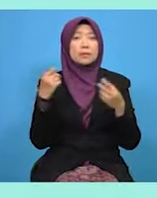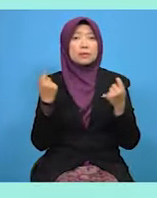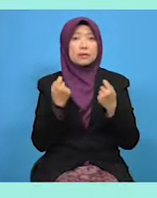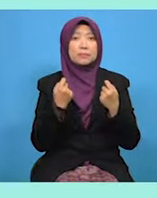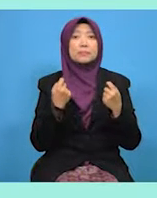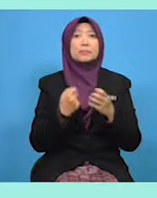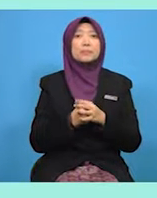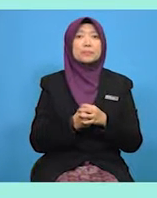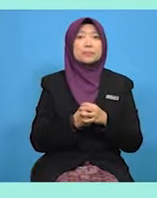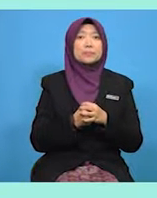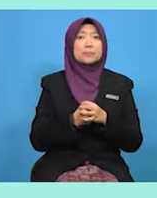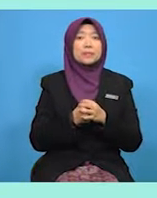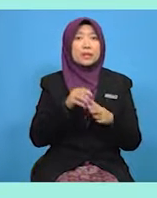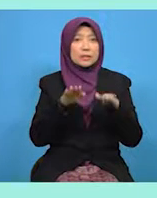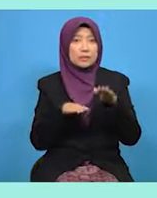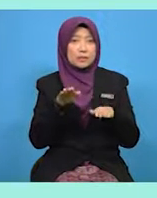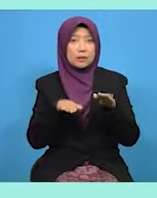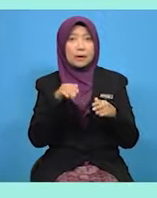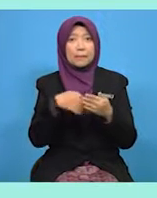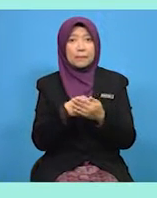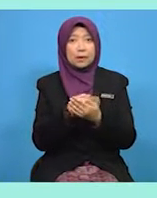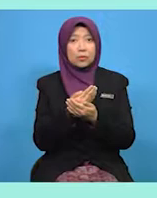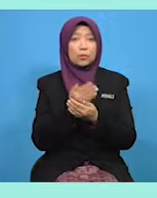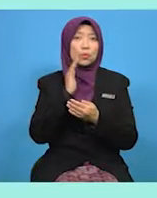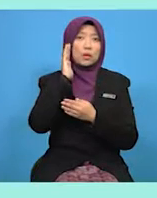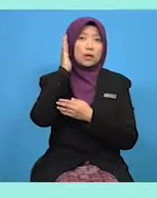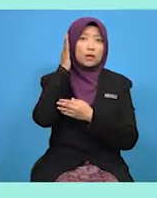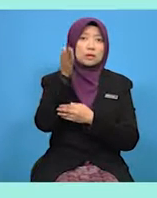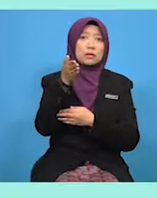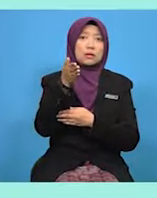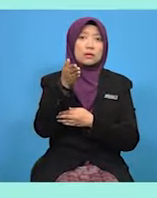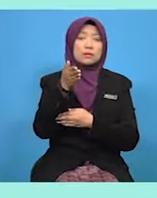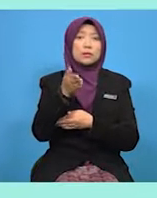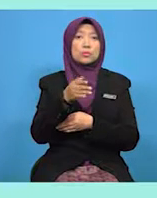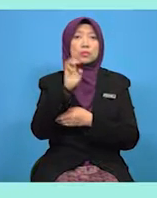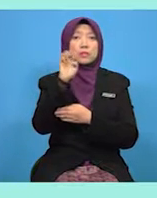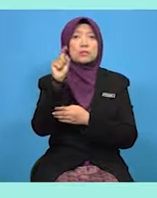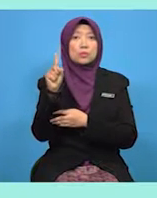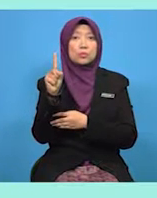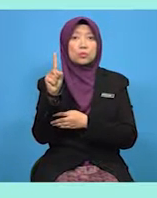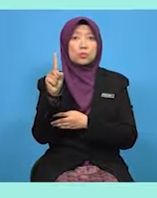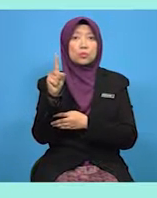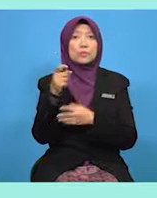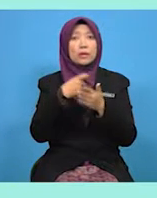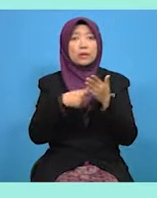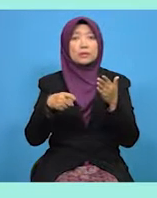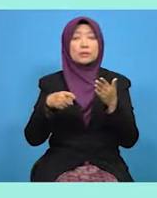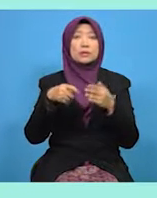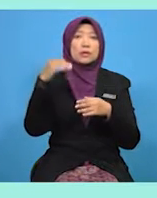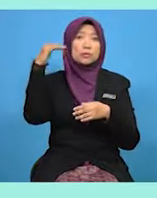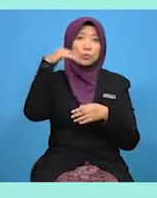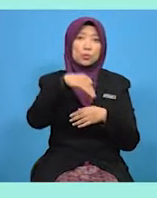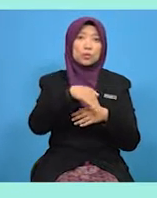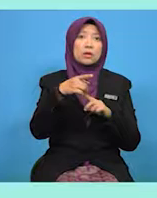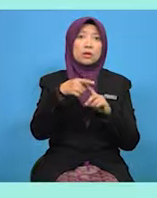pasaran. Keseimbangan baru akan wujud pada E 1, harga turun dari